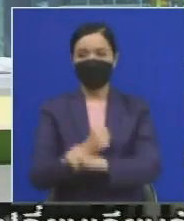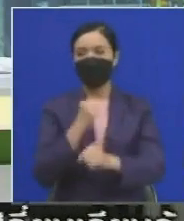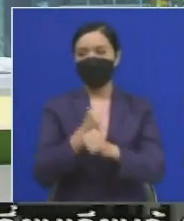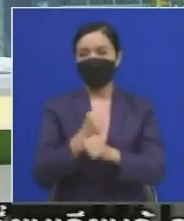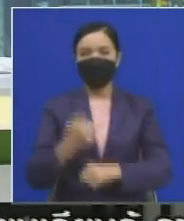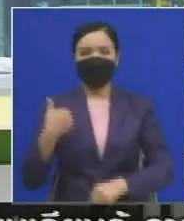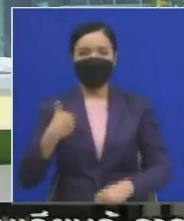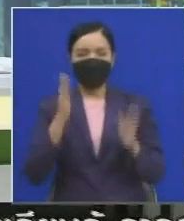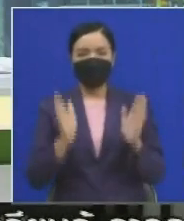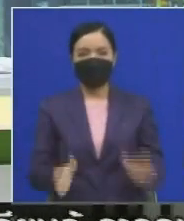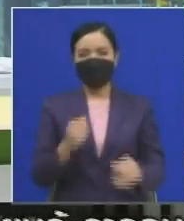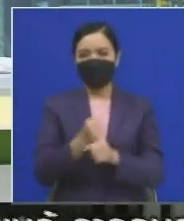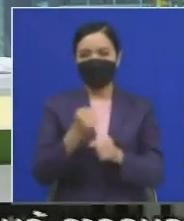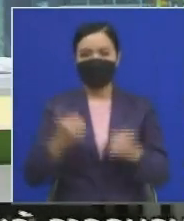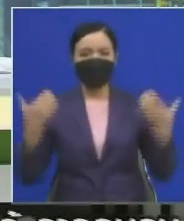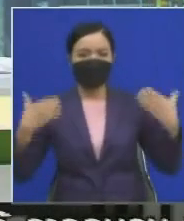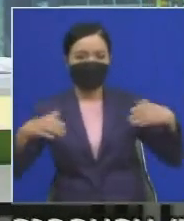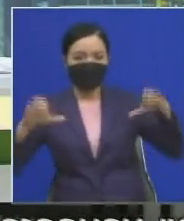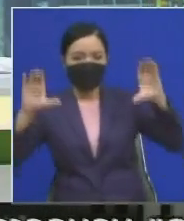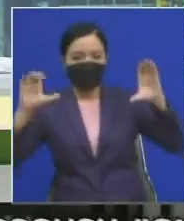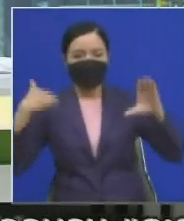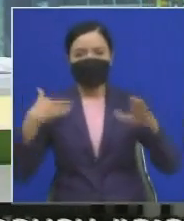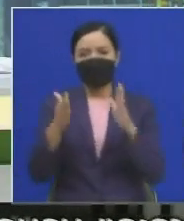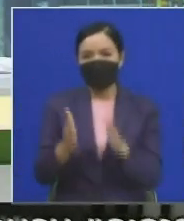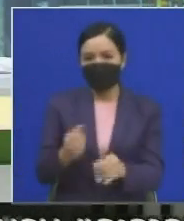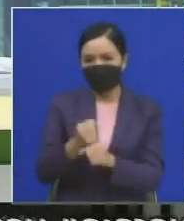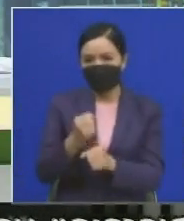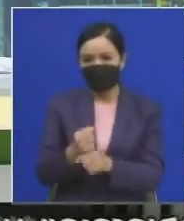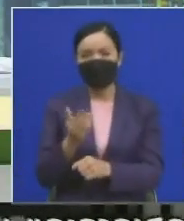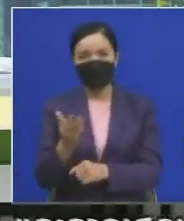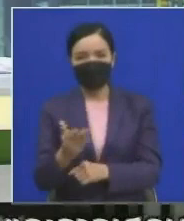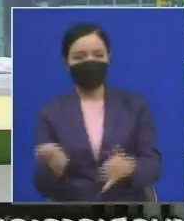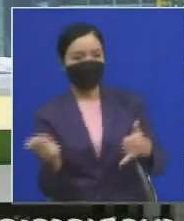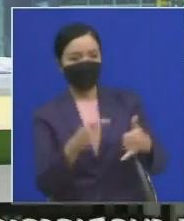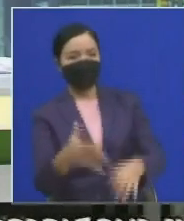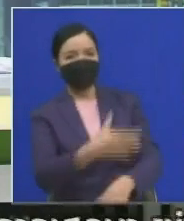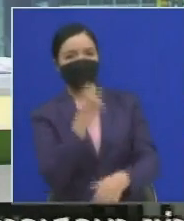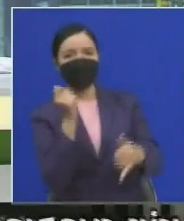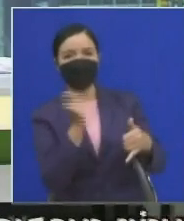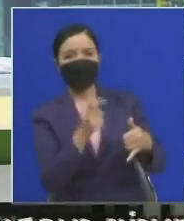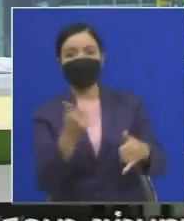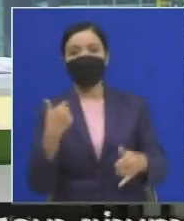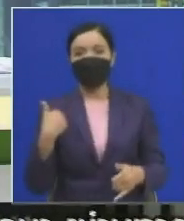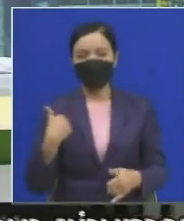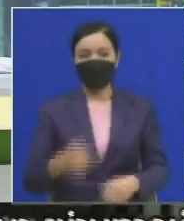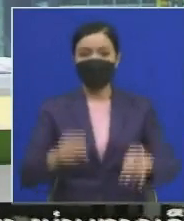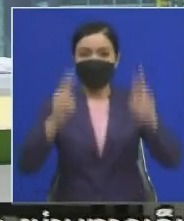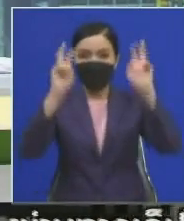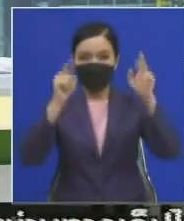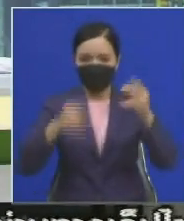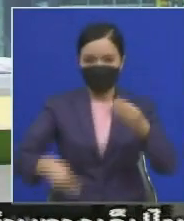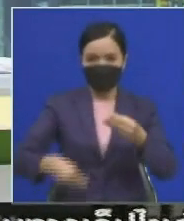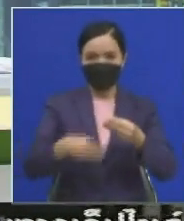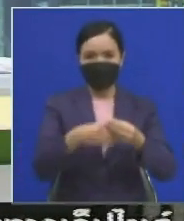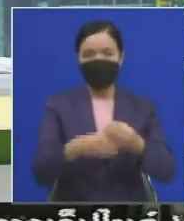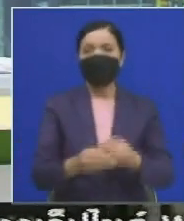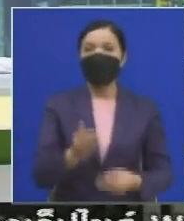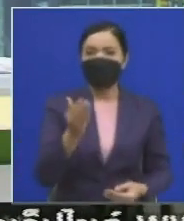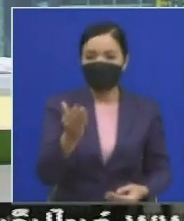และพรักราüş เท่าอย่